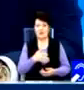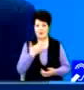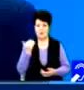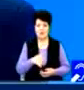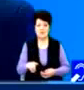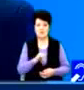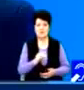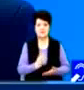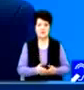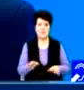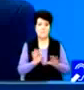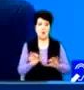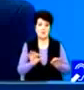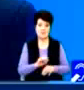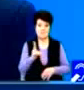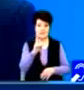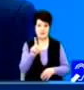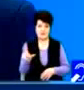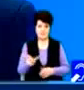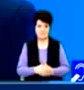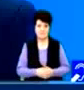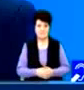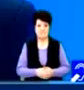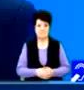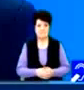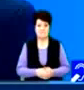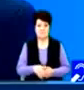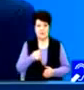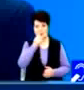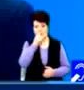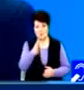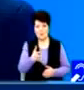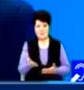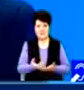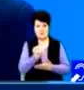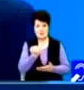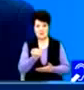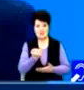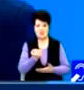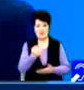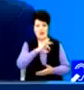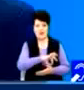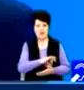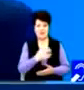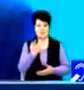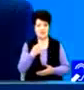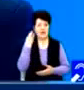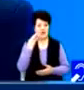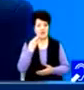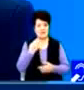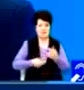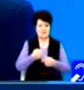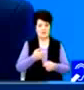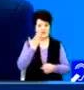unde să ia în simplul motiv că nu poți domnule să câștigi alegerile ani în șir doar făc poze cu Putin